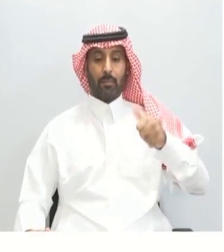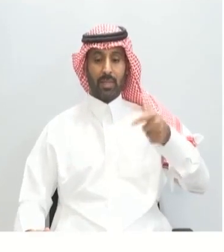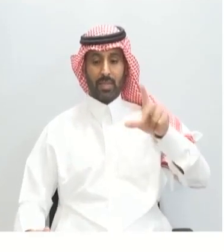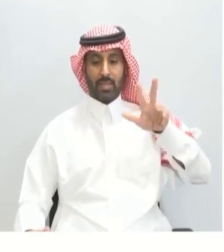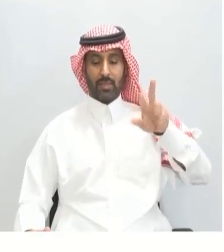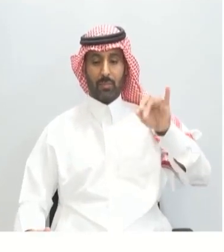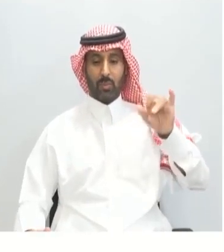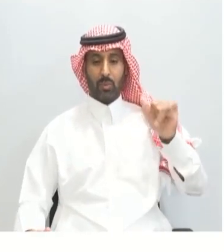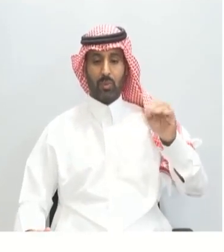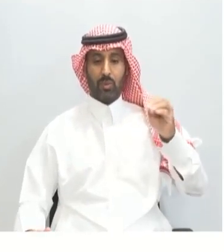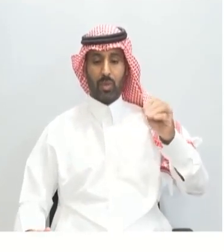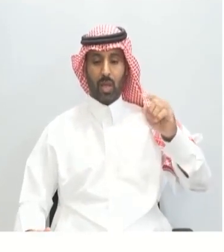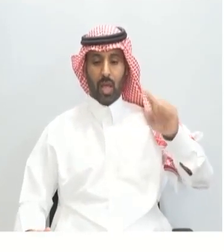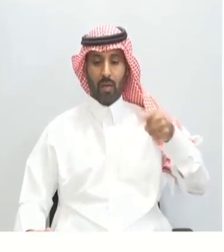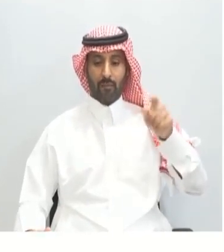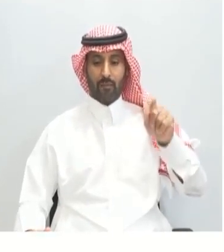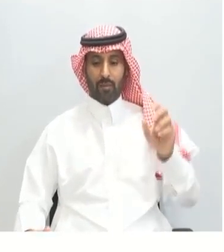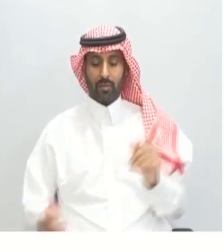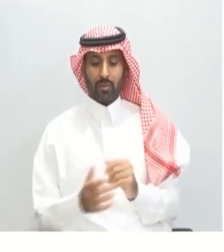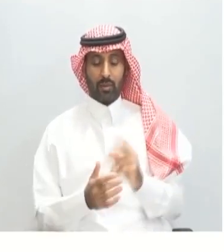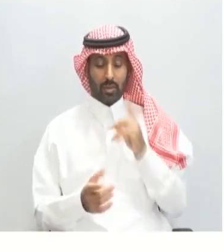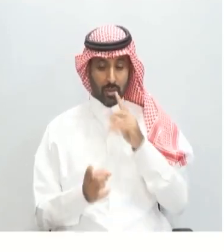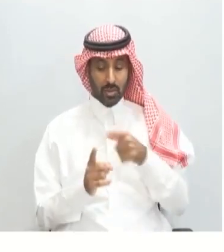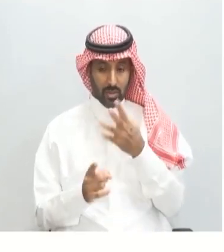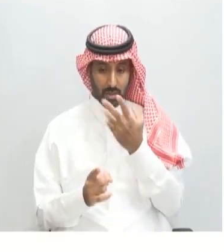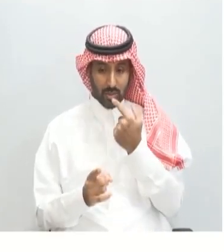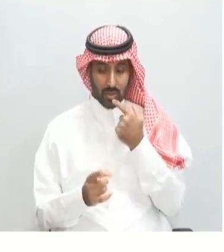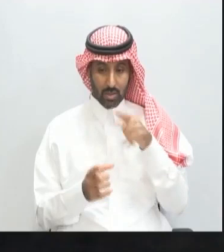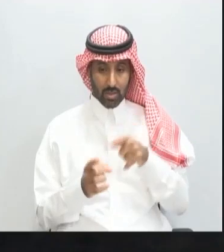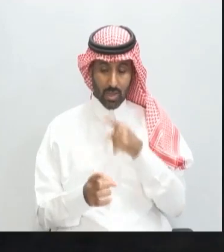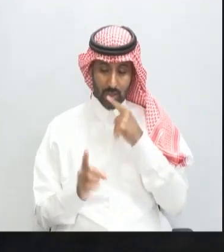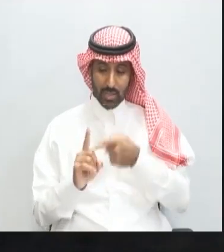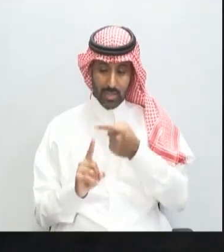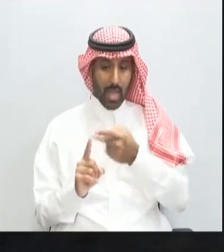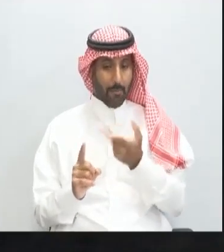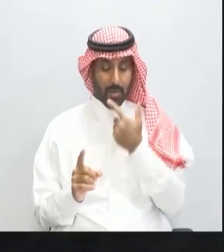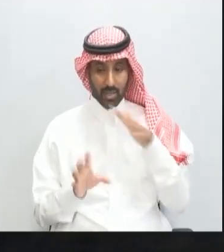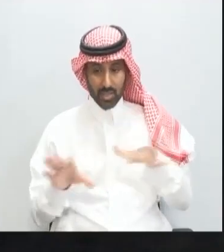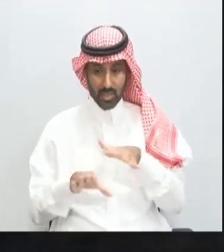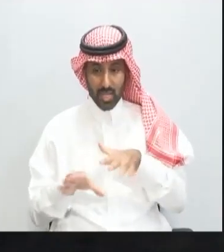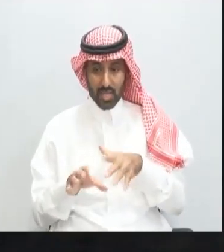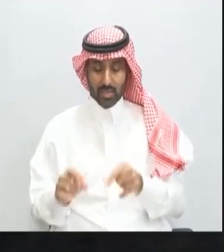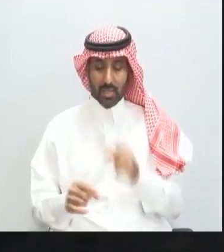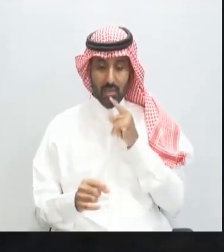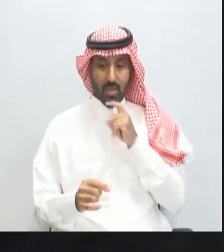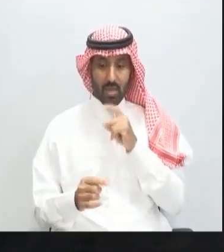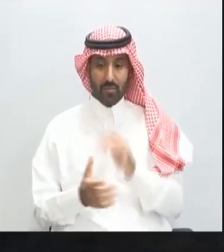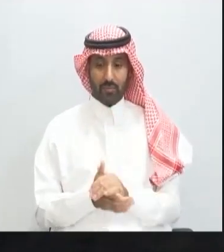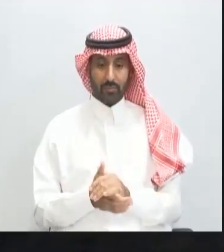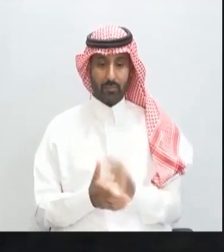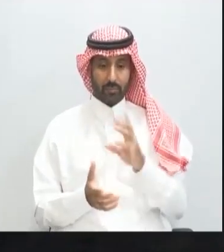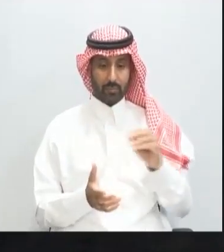يسمى اجراف هذه الجهاز يستطيع ان يقيس الهزات الزلزاليه الضعيفه